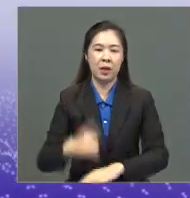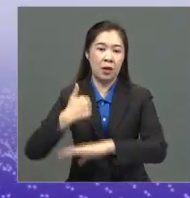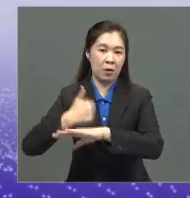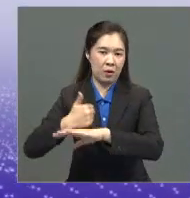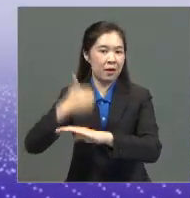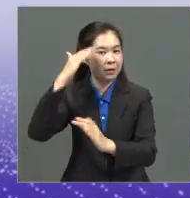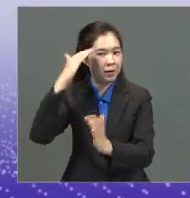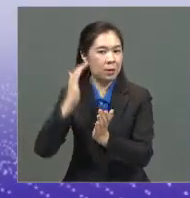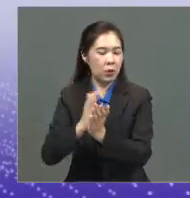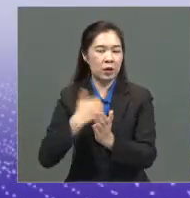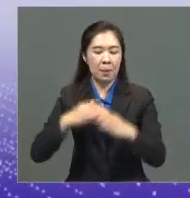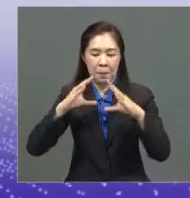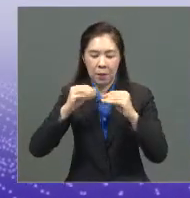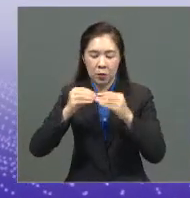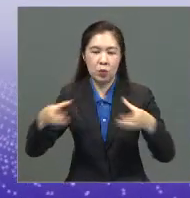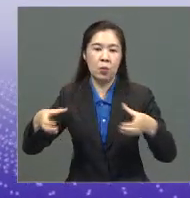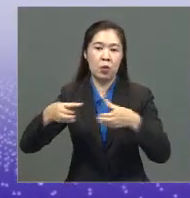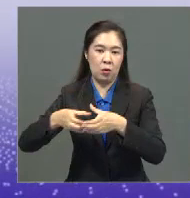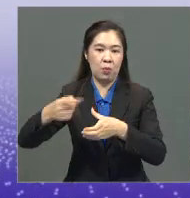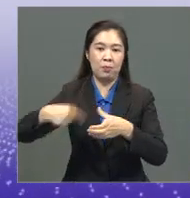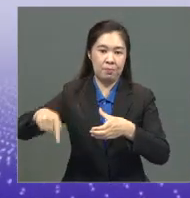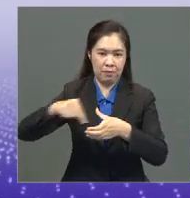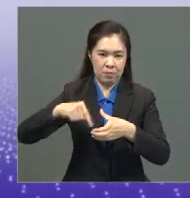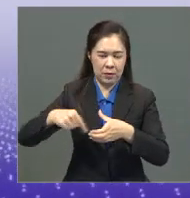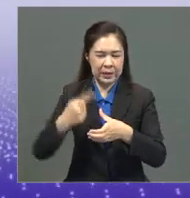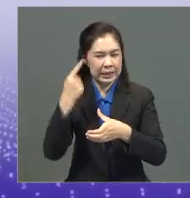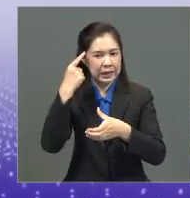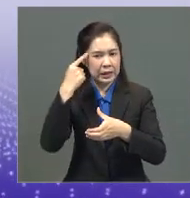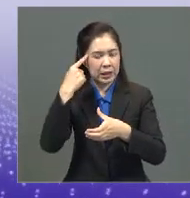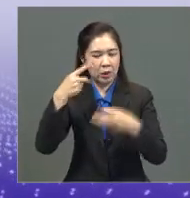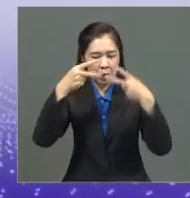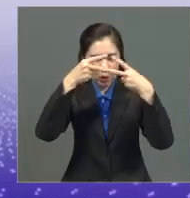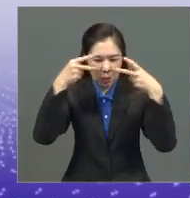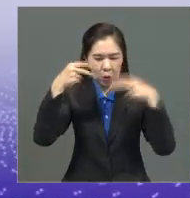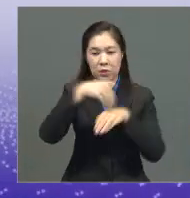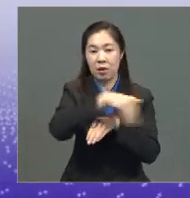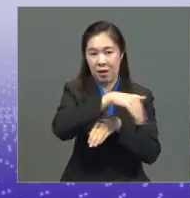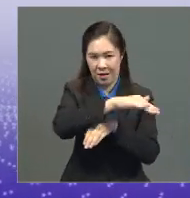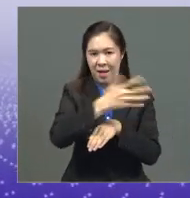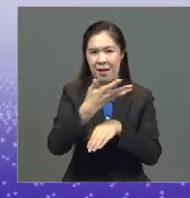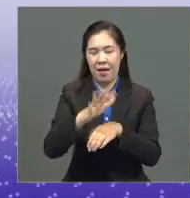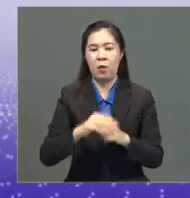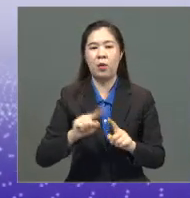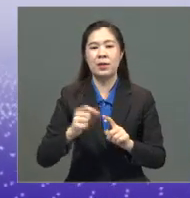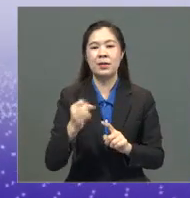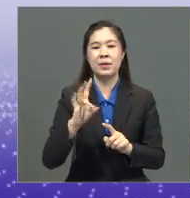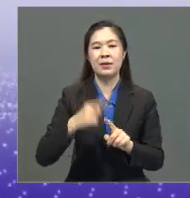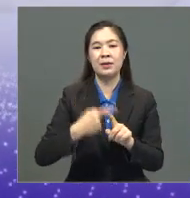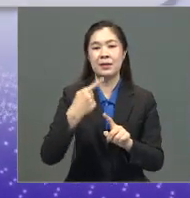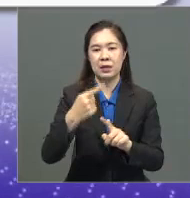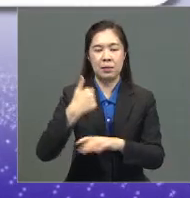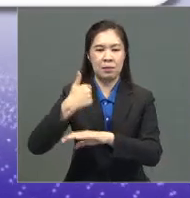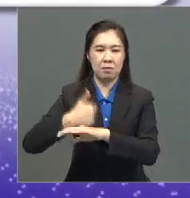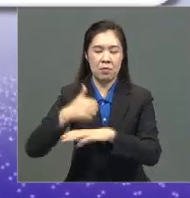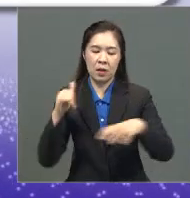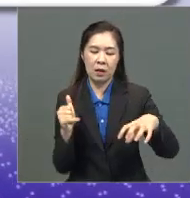อบตรอครับก็ประชุมร่วมกับชุดสืบสวนสอบสวนและเชื่อว่าผู้ต้องสงสัยไม่ได้อยู่ในพื้นที่แล้ว17มกราคมกับผบ.